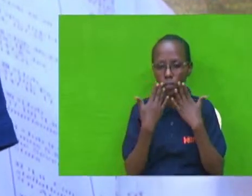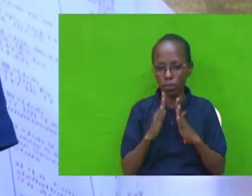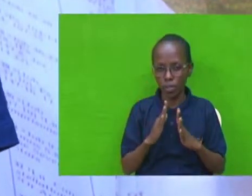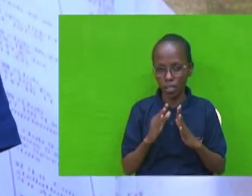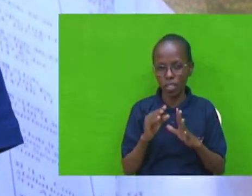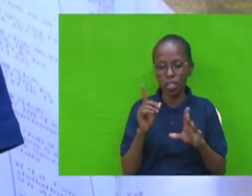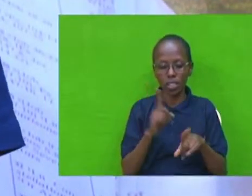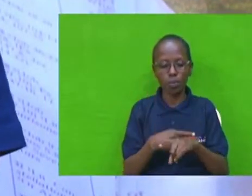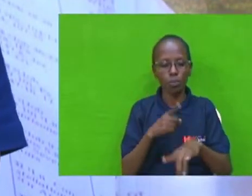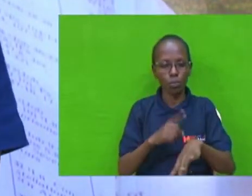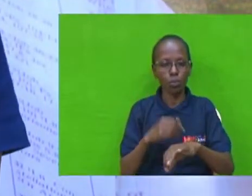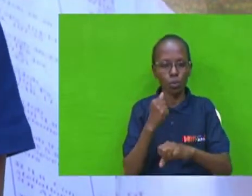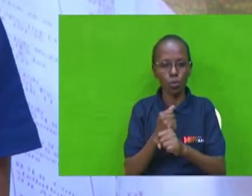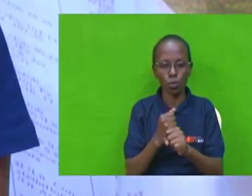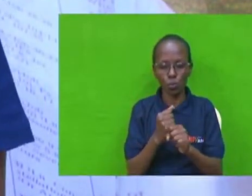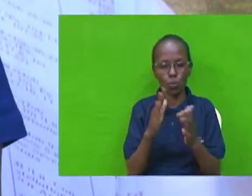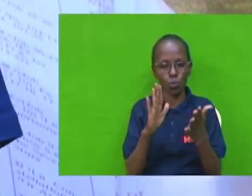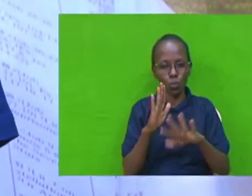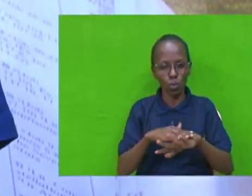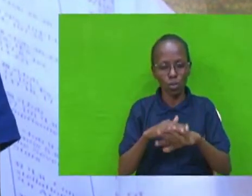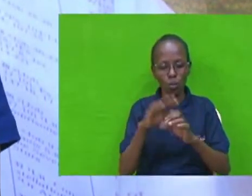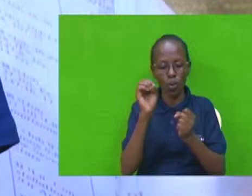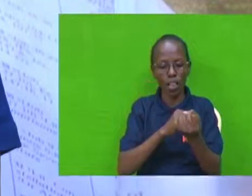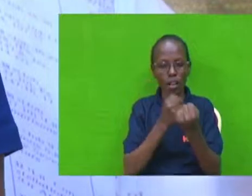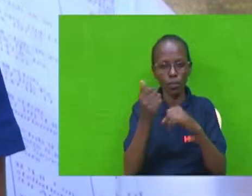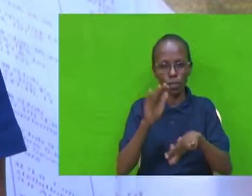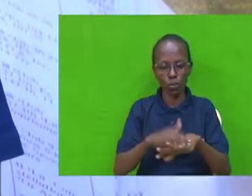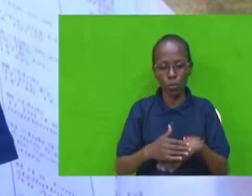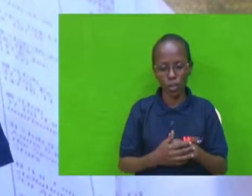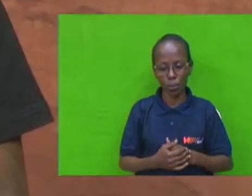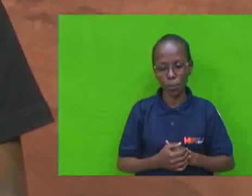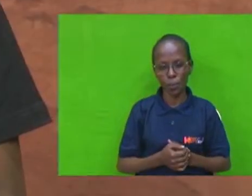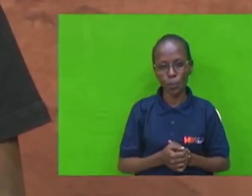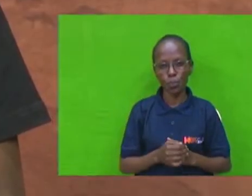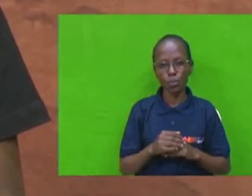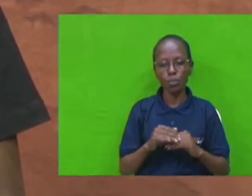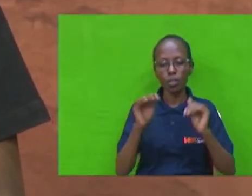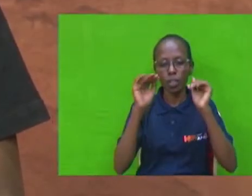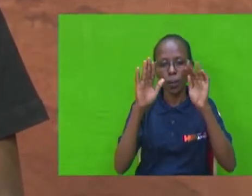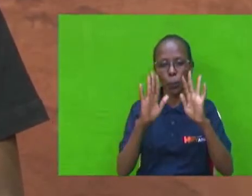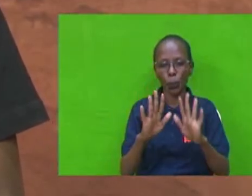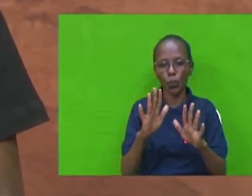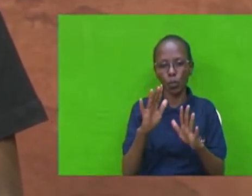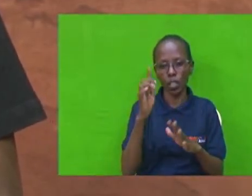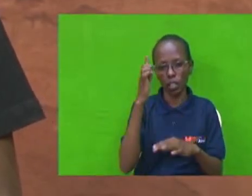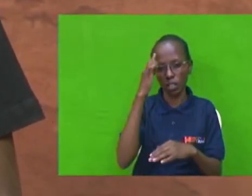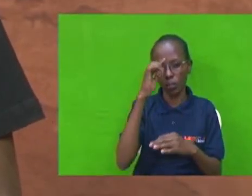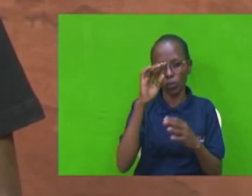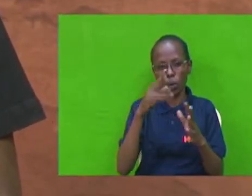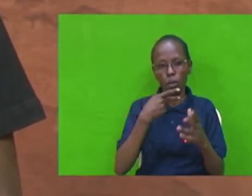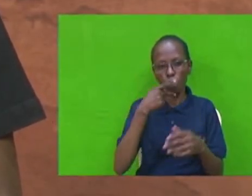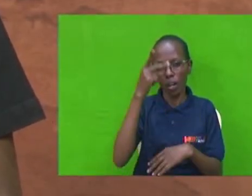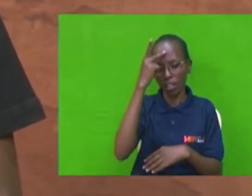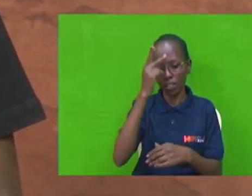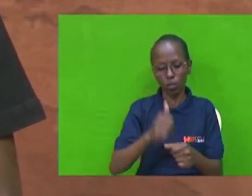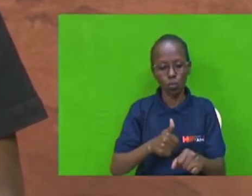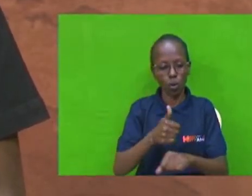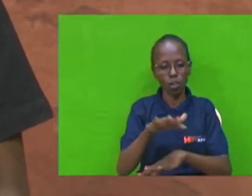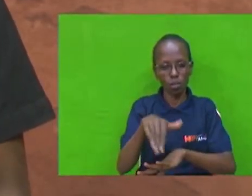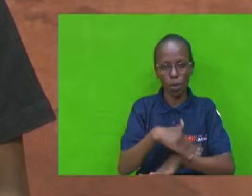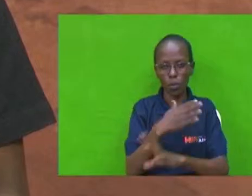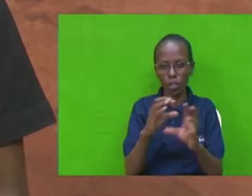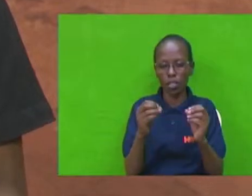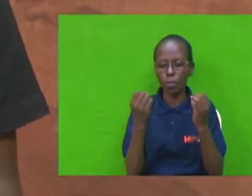mazuri, utafurahia matunda usoni. Nashukuru. Mwalimu Sitati, ni muhimu wazazi kutovuka mipaka. Na tumeona wengi